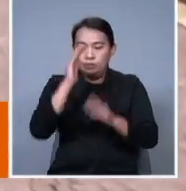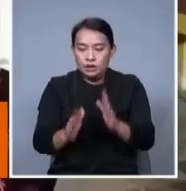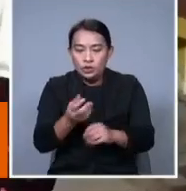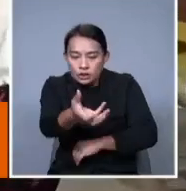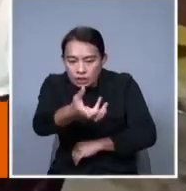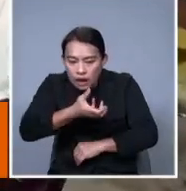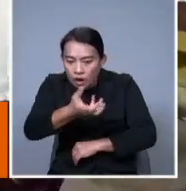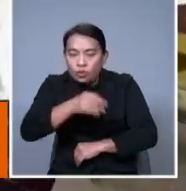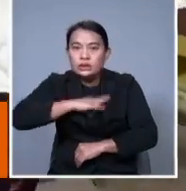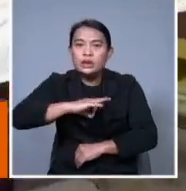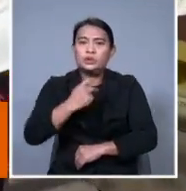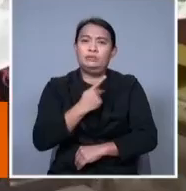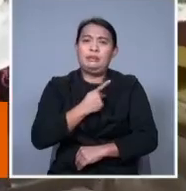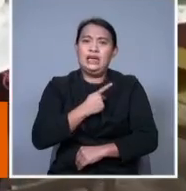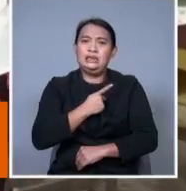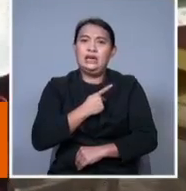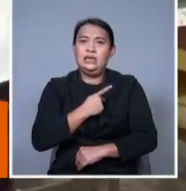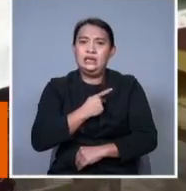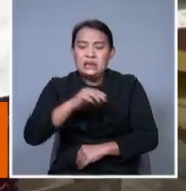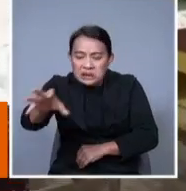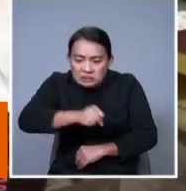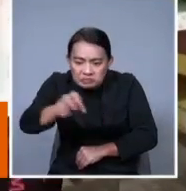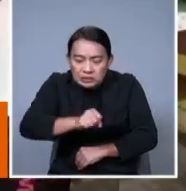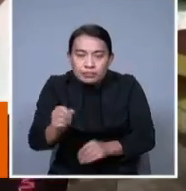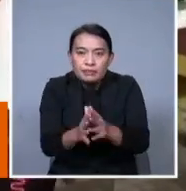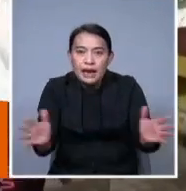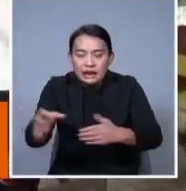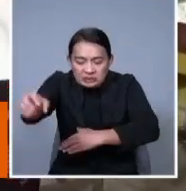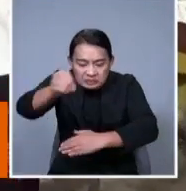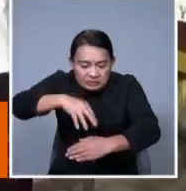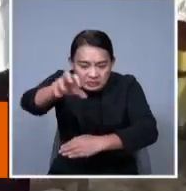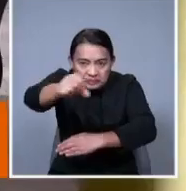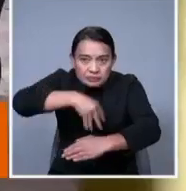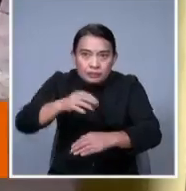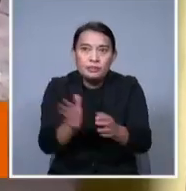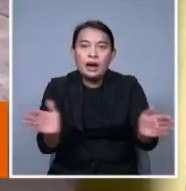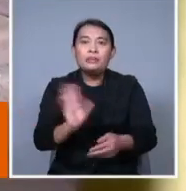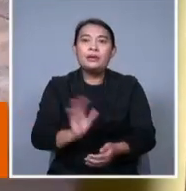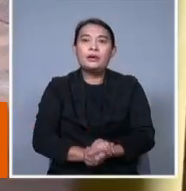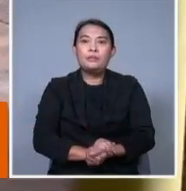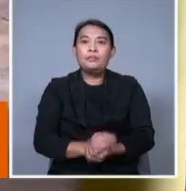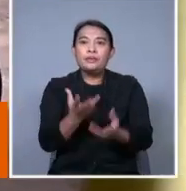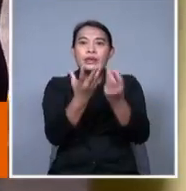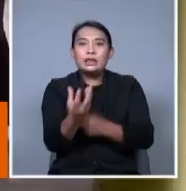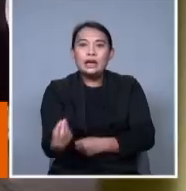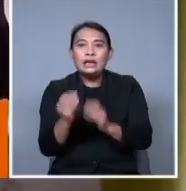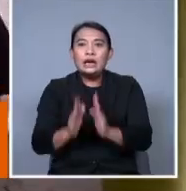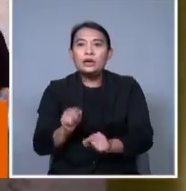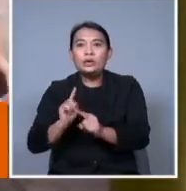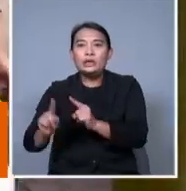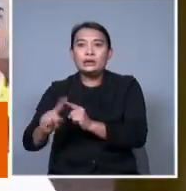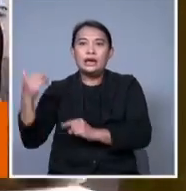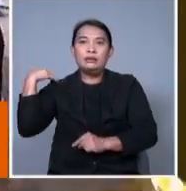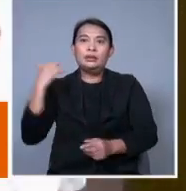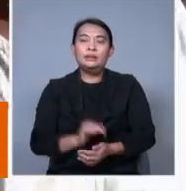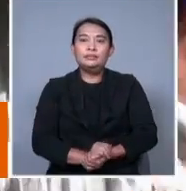ได้รู้สึกเกรงใจบ้างไม่กล้าหยิบไปคราวละมากๆเพื่อสิ่งของมันจะได้เหลือแล้วก็กระจายไปถึงคนที่เขาขาดแคลนทุกๆคนนั่นเองครับ แ